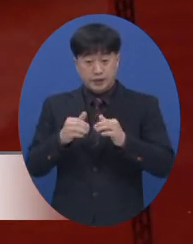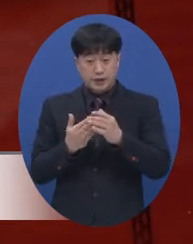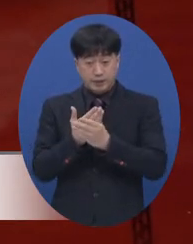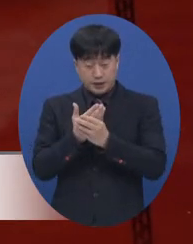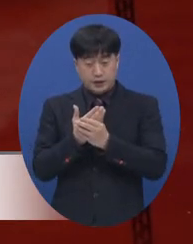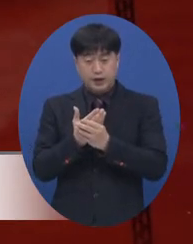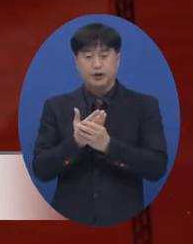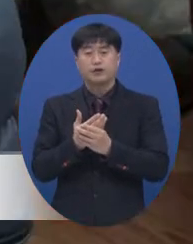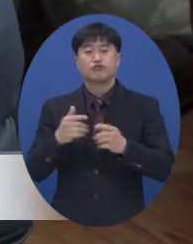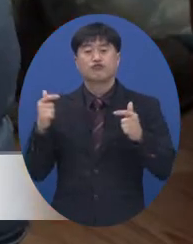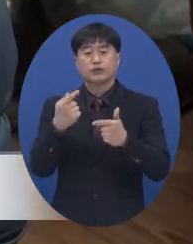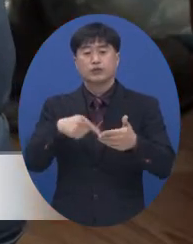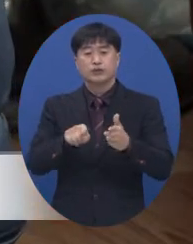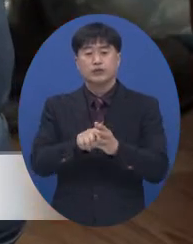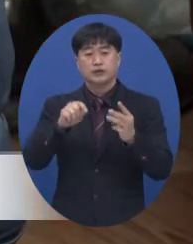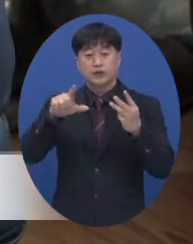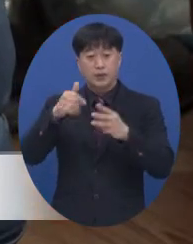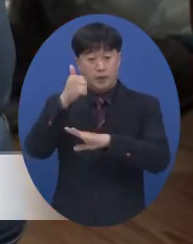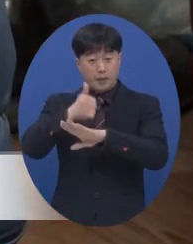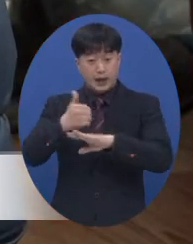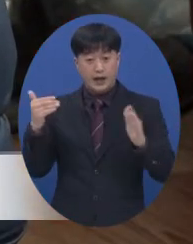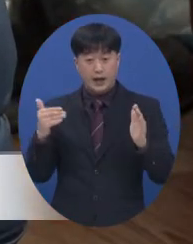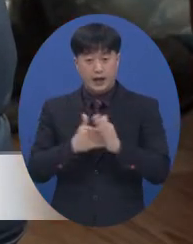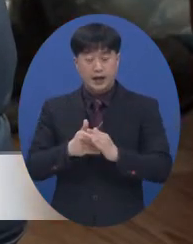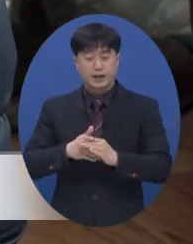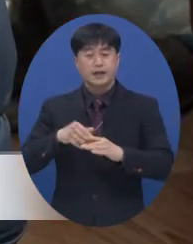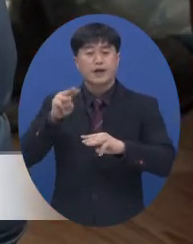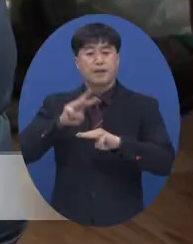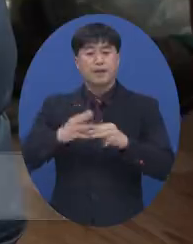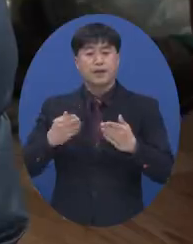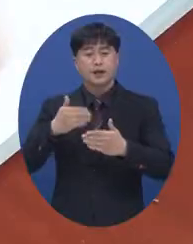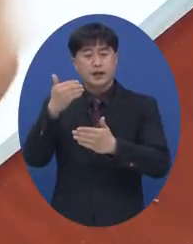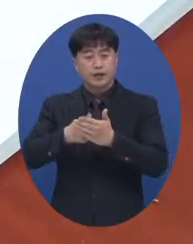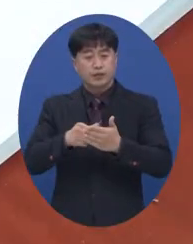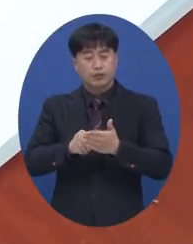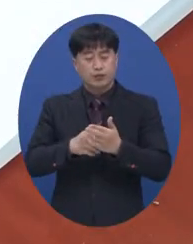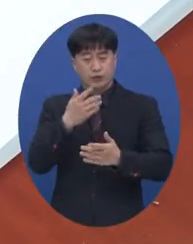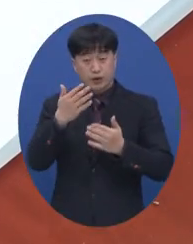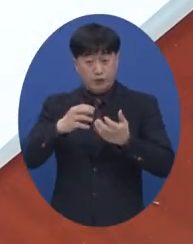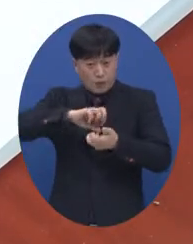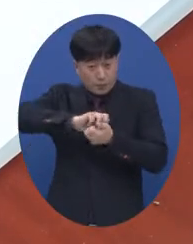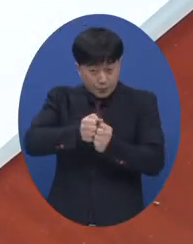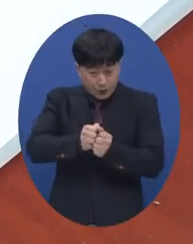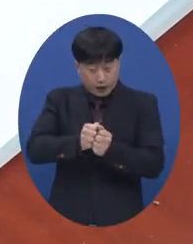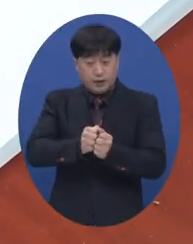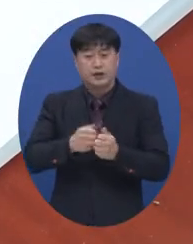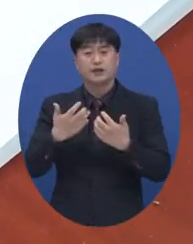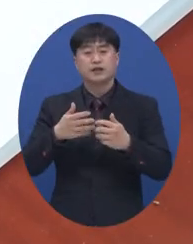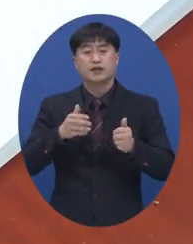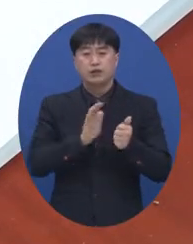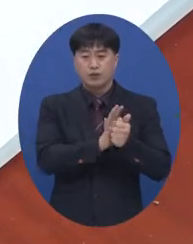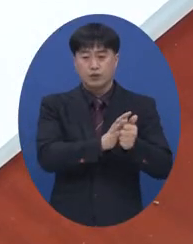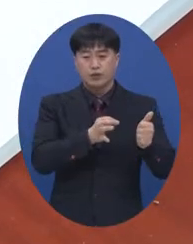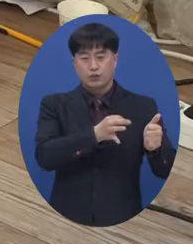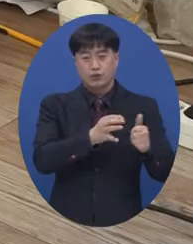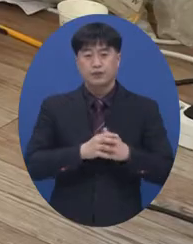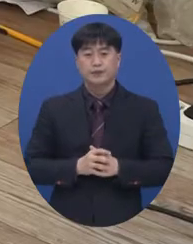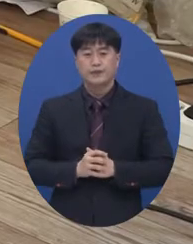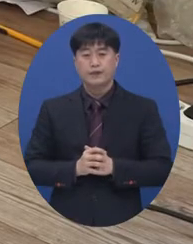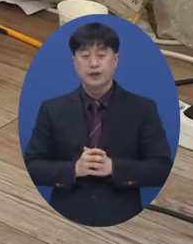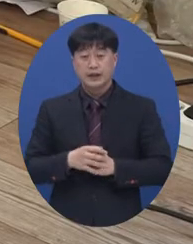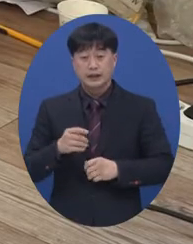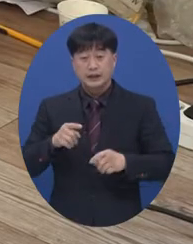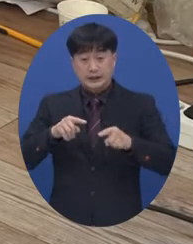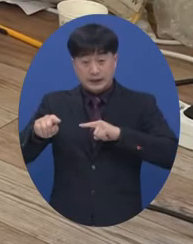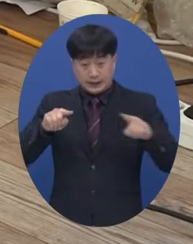특별관리 기간인 오는 3월 말까지 농업 쩐 잼을 파 3기 운영을 지원합니다 농업 짠 잼을 파 새기는 과 수장